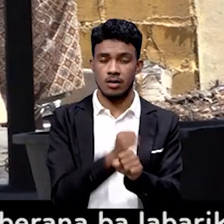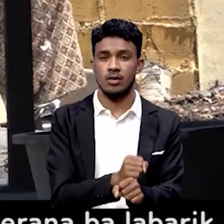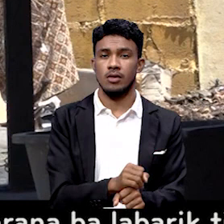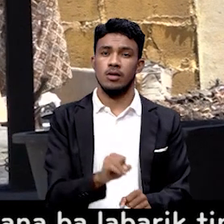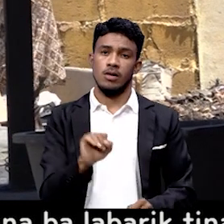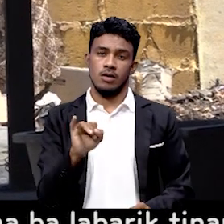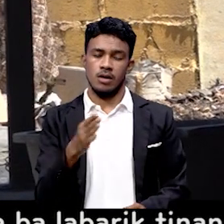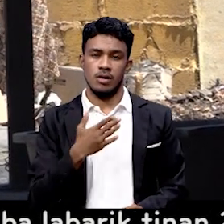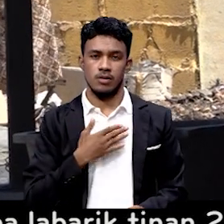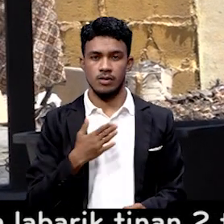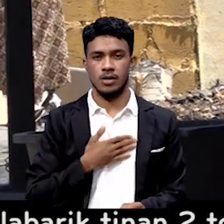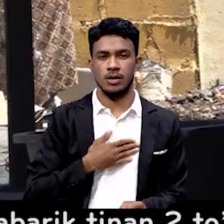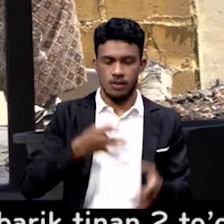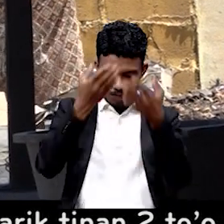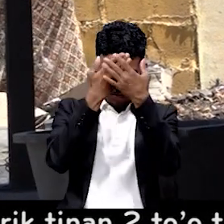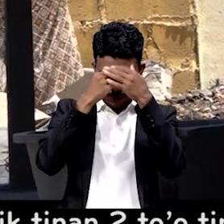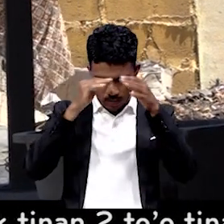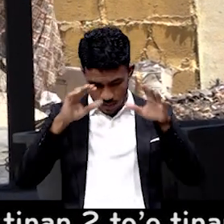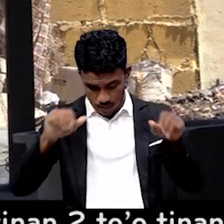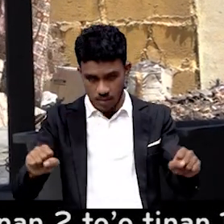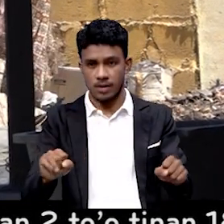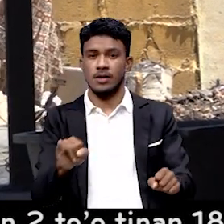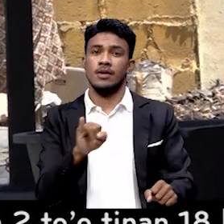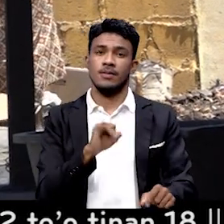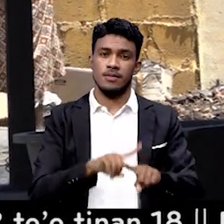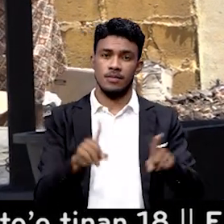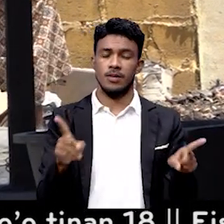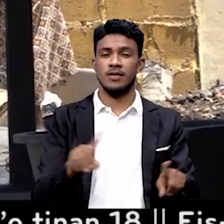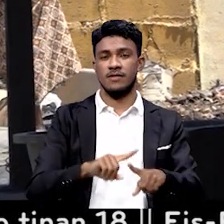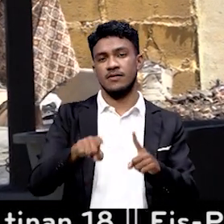hau hare si abe kalaita